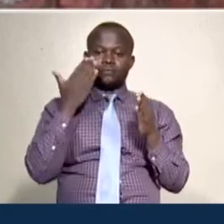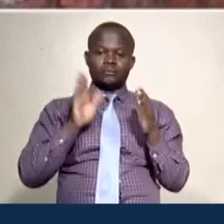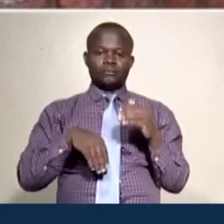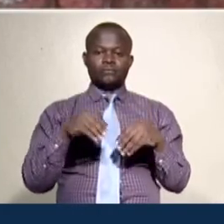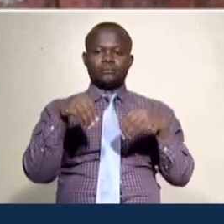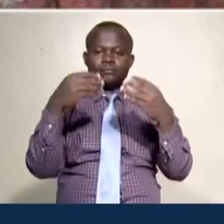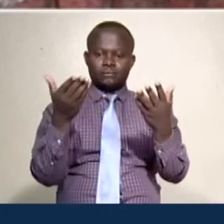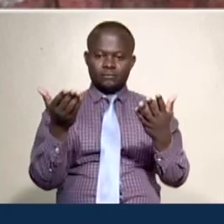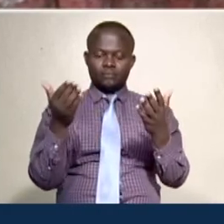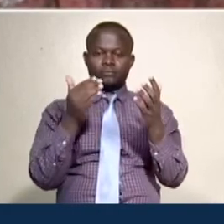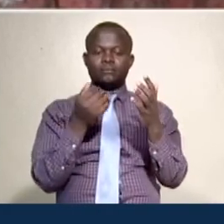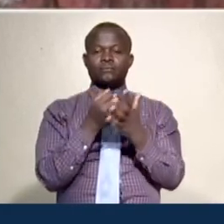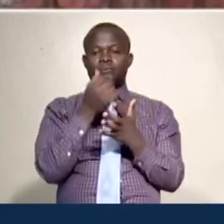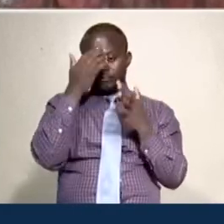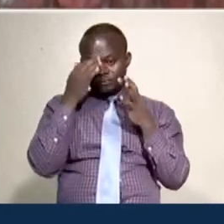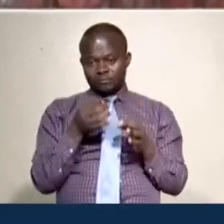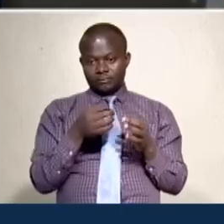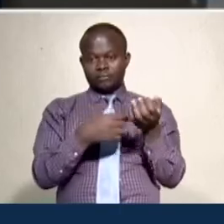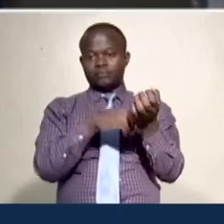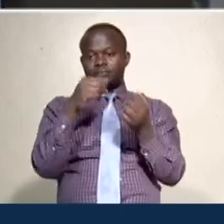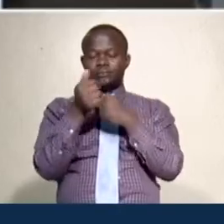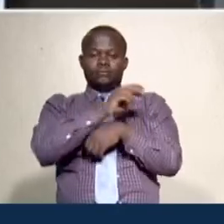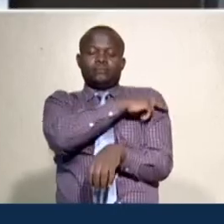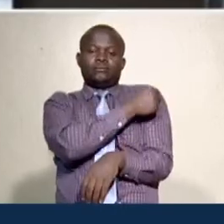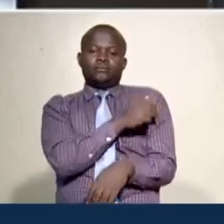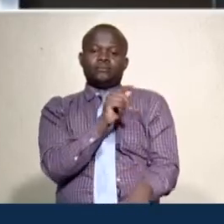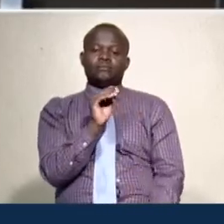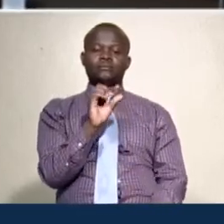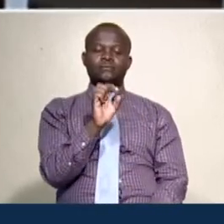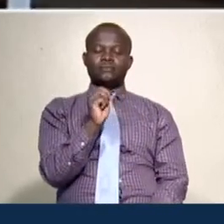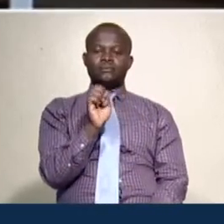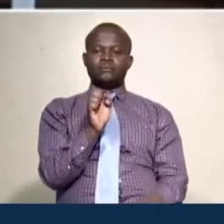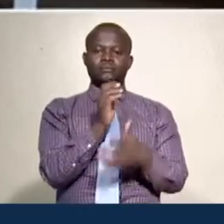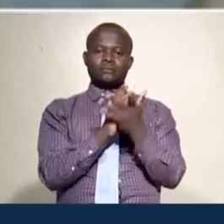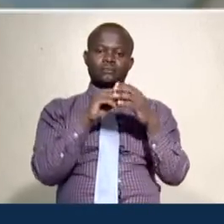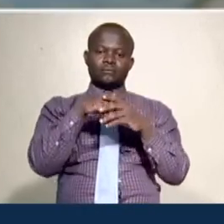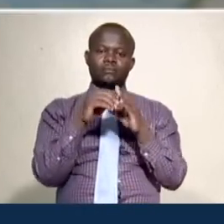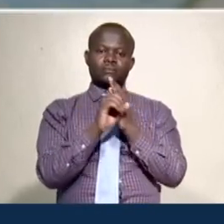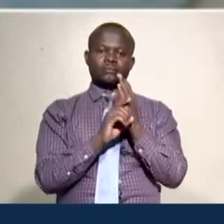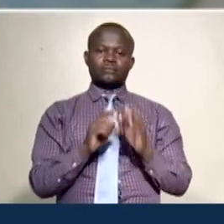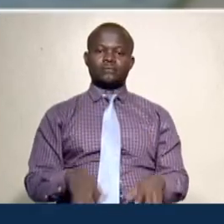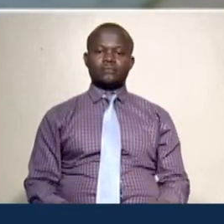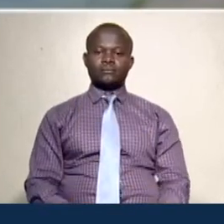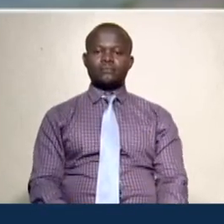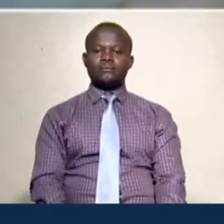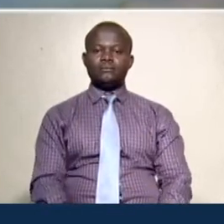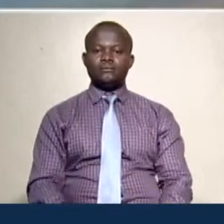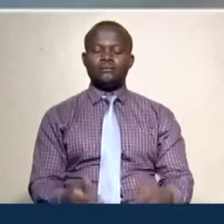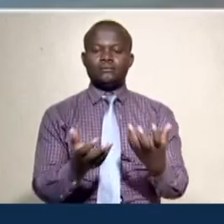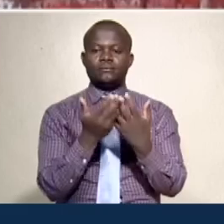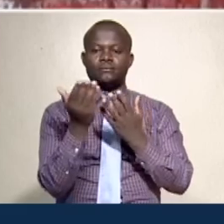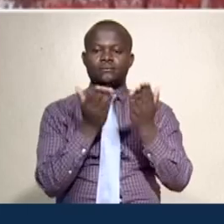batanga, bigatuma bamwe bahitamo kwivuriza ku bindi bitaro nk'ibya Kigeme nabyo bibarizwa muri aka karere. Bijyanye na serivisi hariya mu